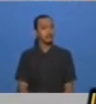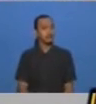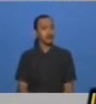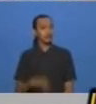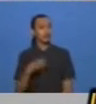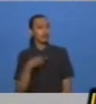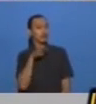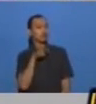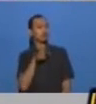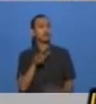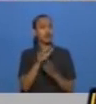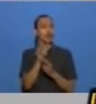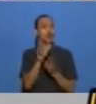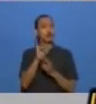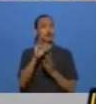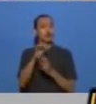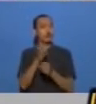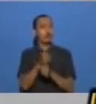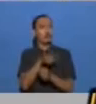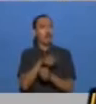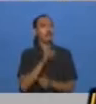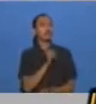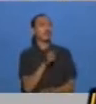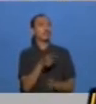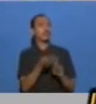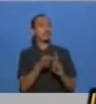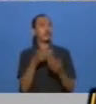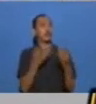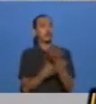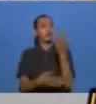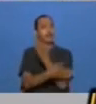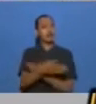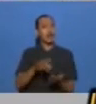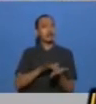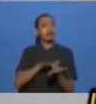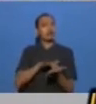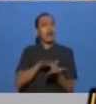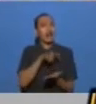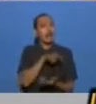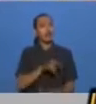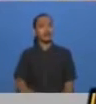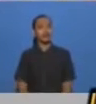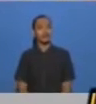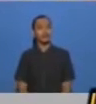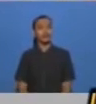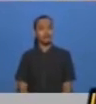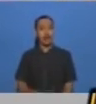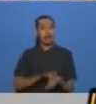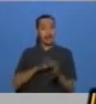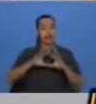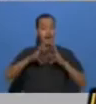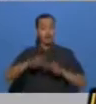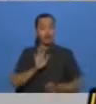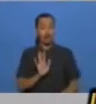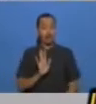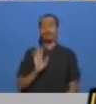sendiri, kenapa sih mereka bisa dikatakan lebih rentan terhadap pandemi? Sebetulnya tidak hanya rentan terhadap pandemi ya, tapi semuanya. Semuanya ya.